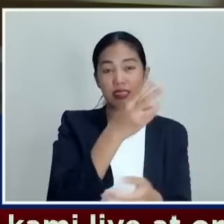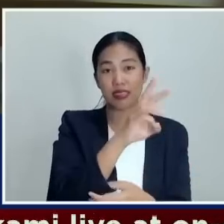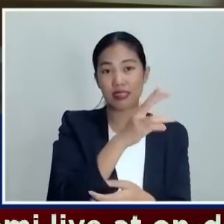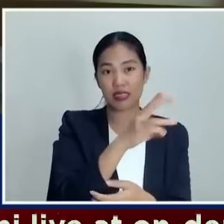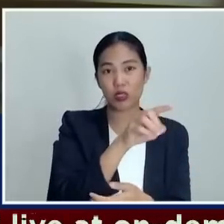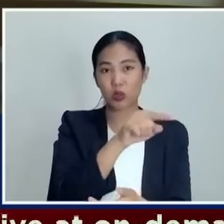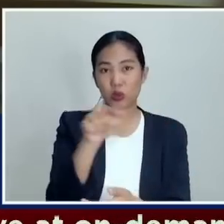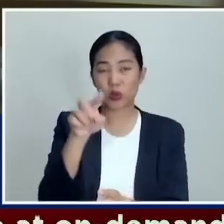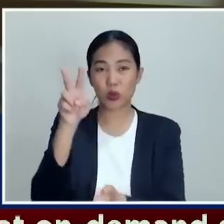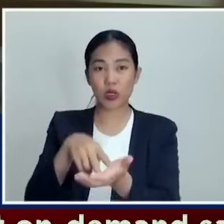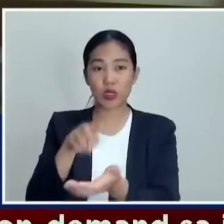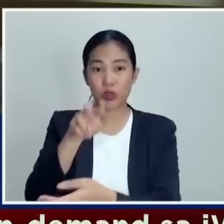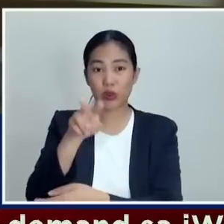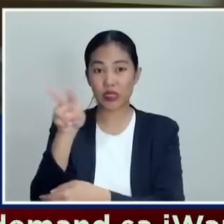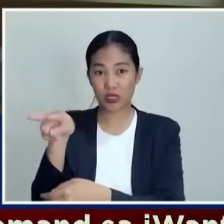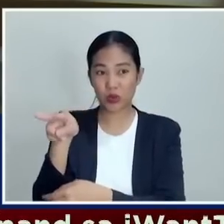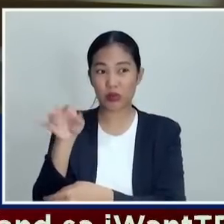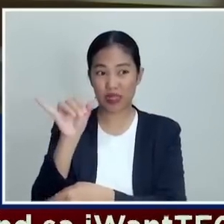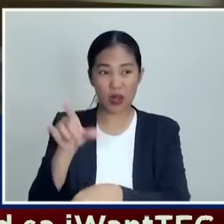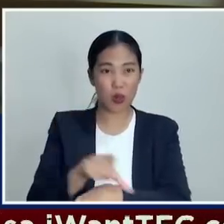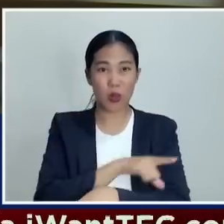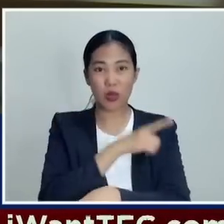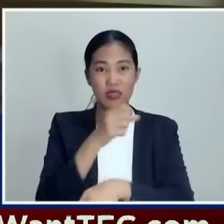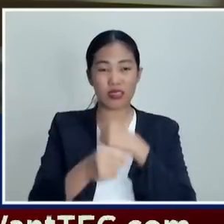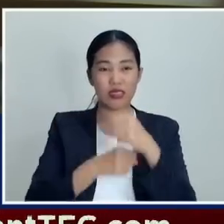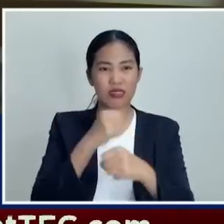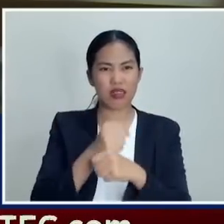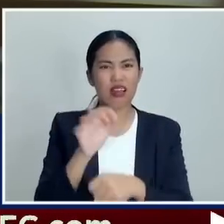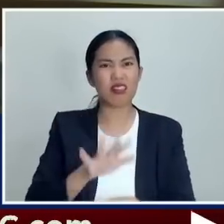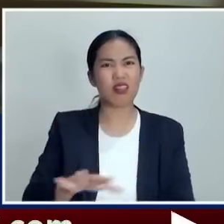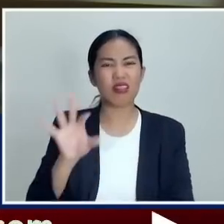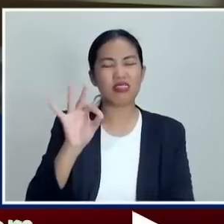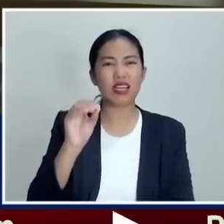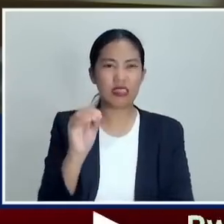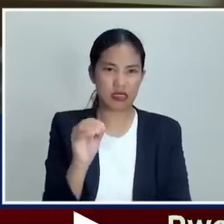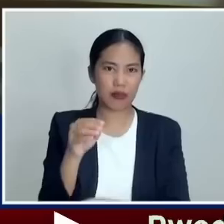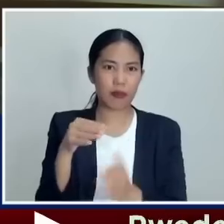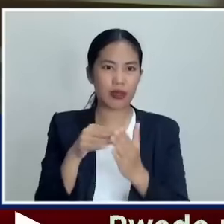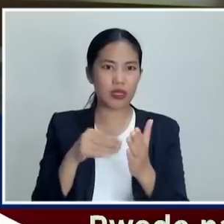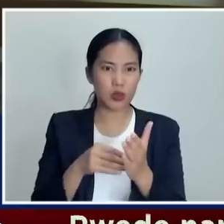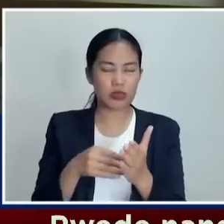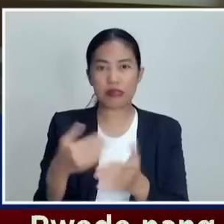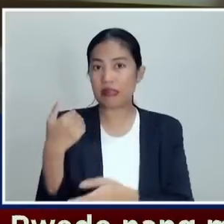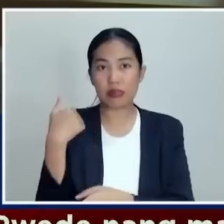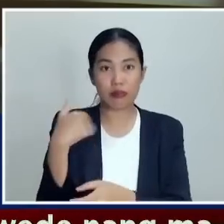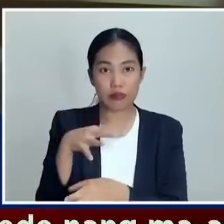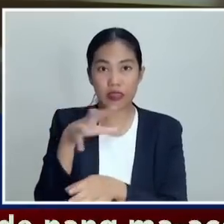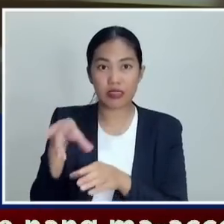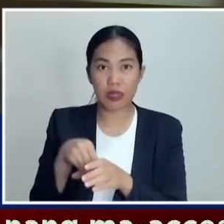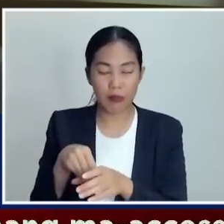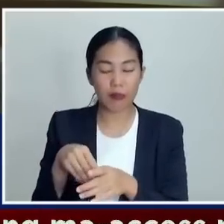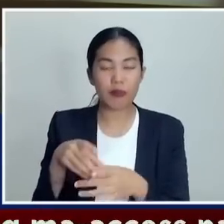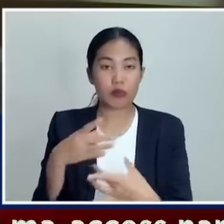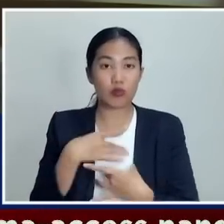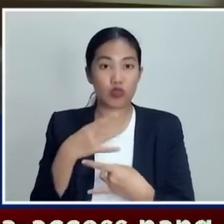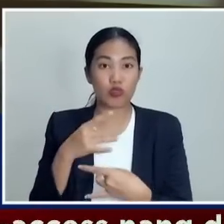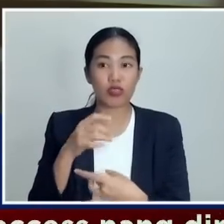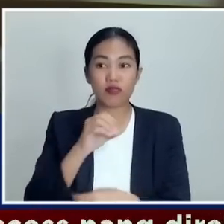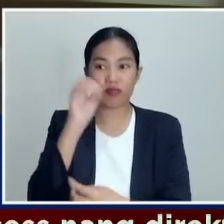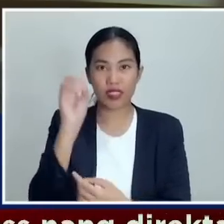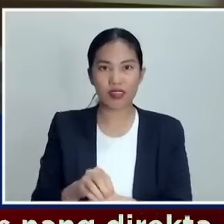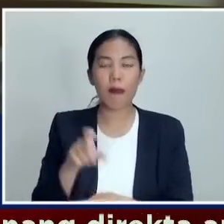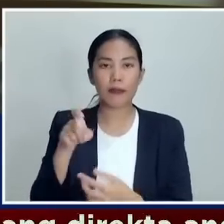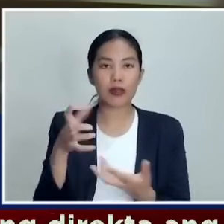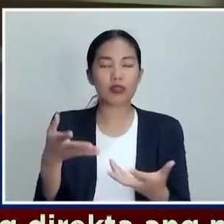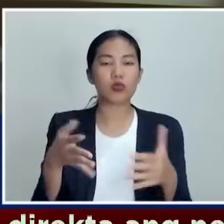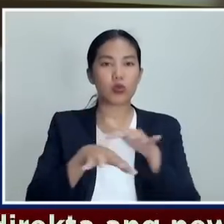2022, yun ang mas mahaba eh, mga 90 billion, excluding interest din. So kung pagsasamahin natin yung dalawa, mga